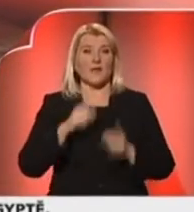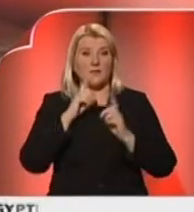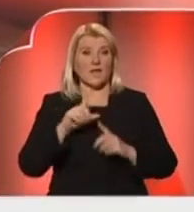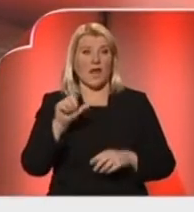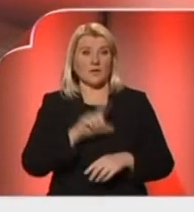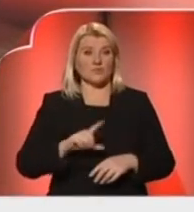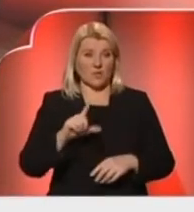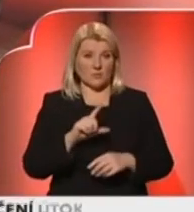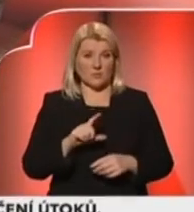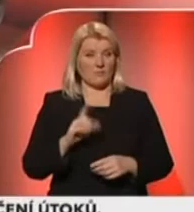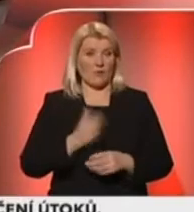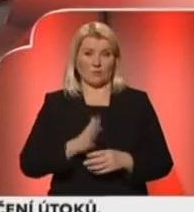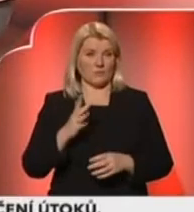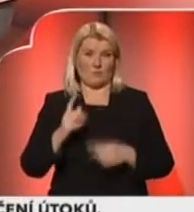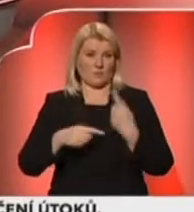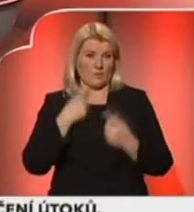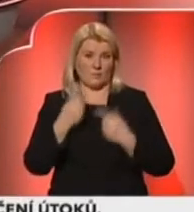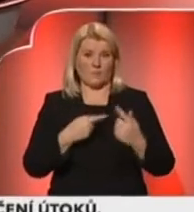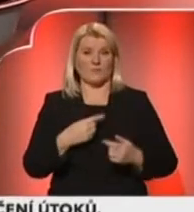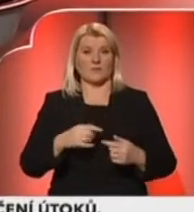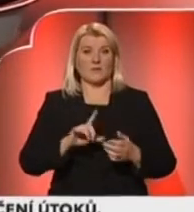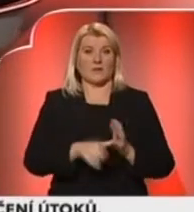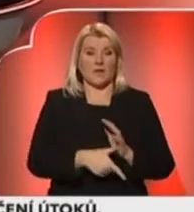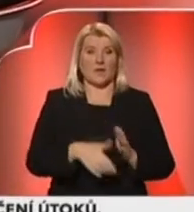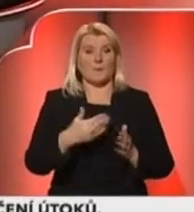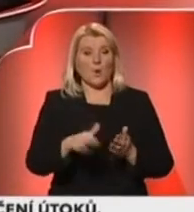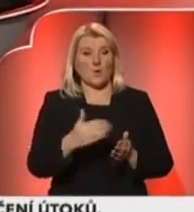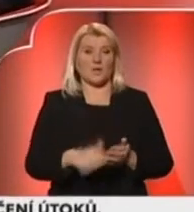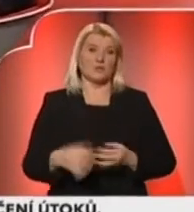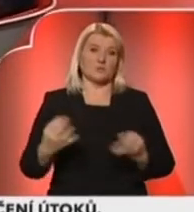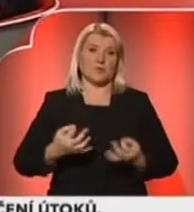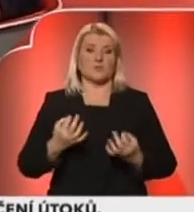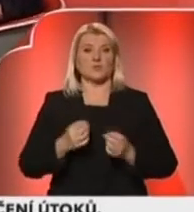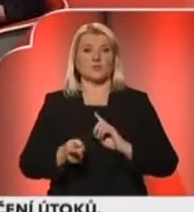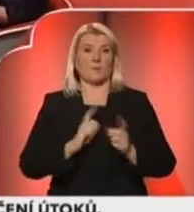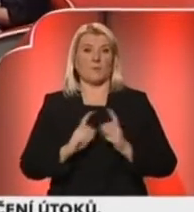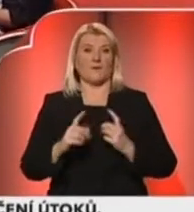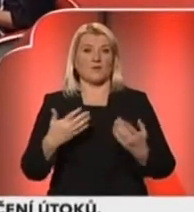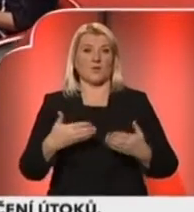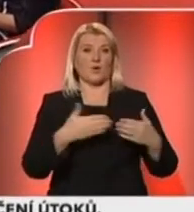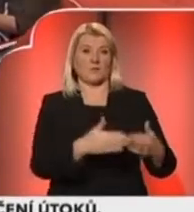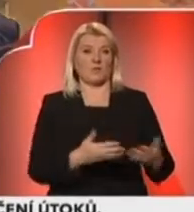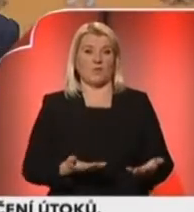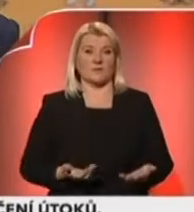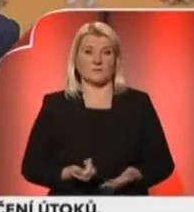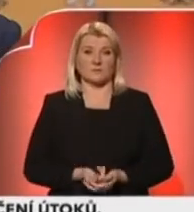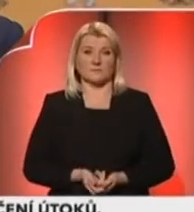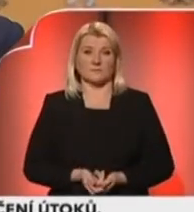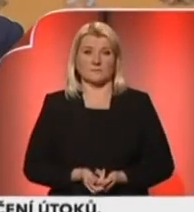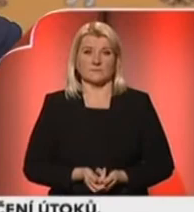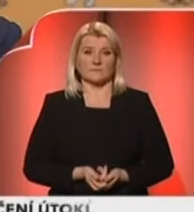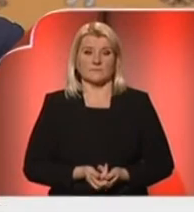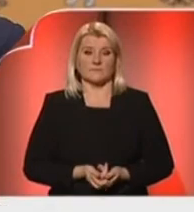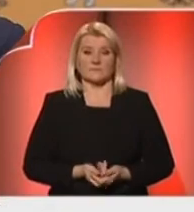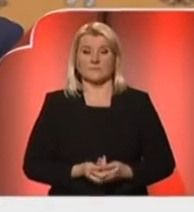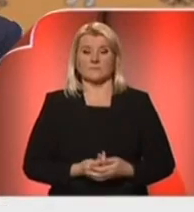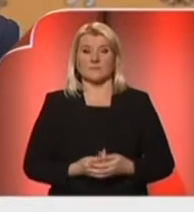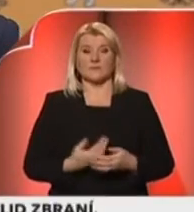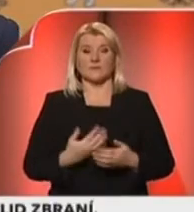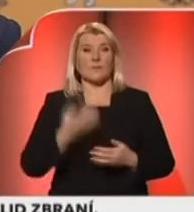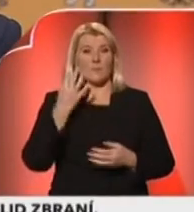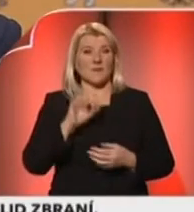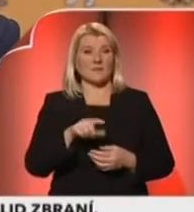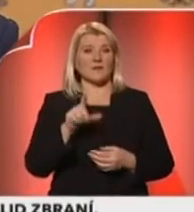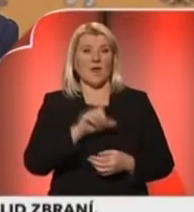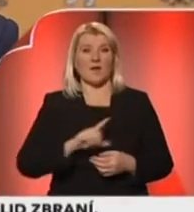Langšádlová už nebude říkat, že kraj pokračuje v jakési dopravní izolaci? A víte, paní